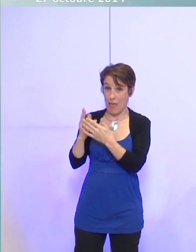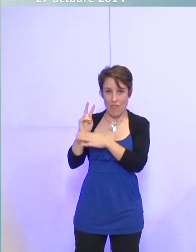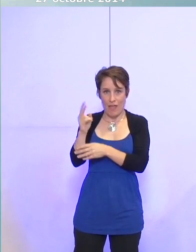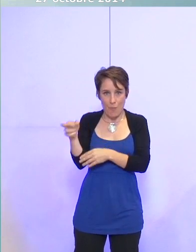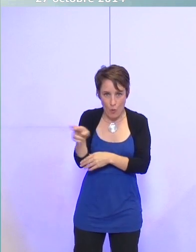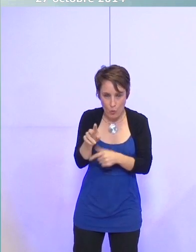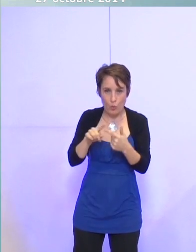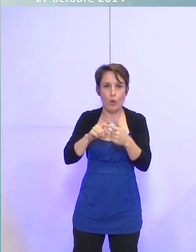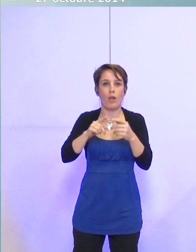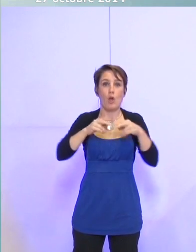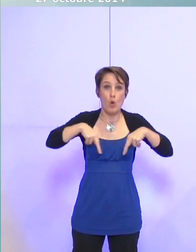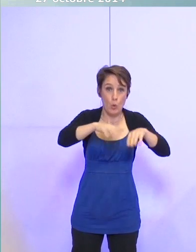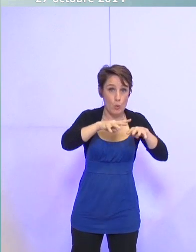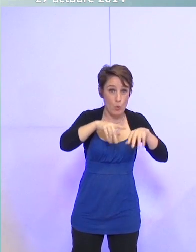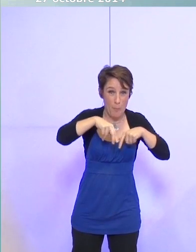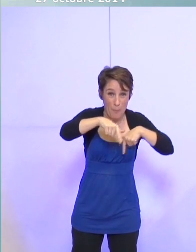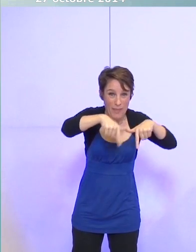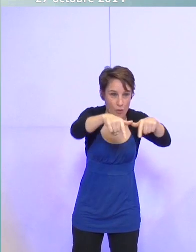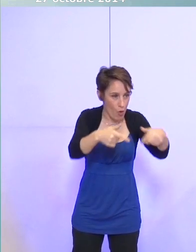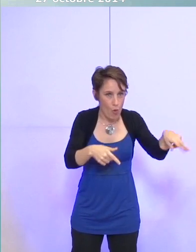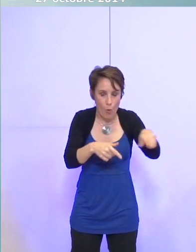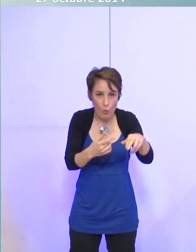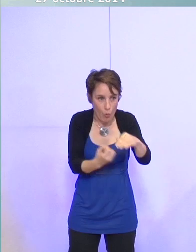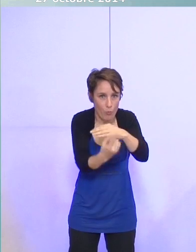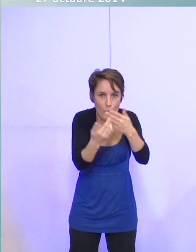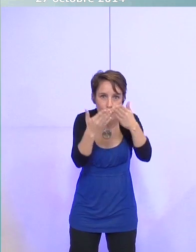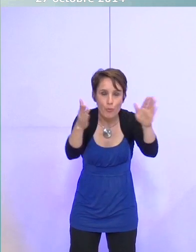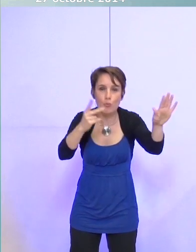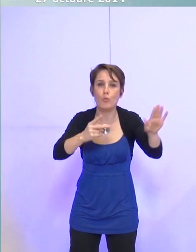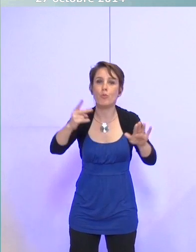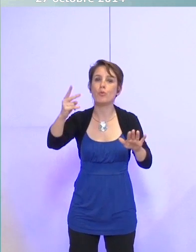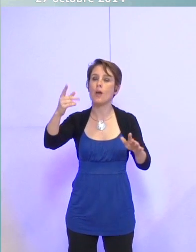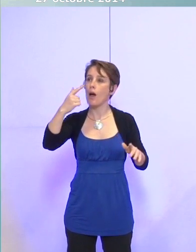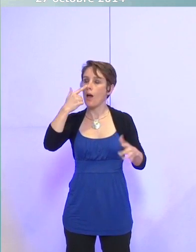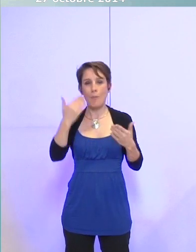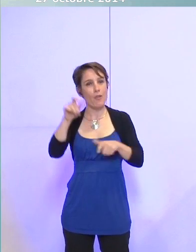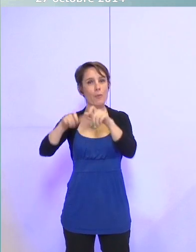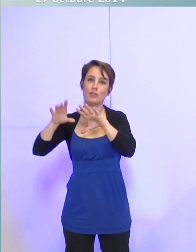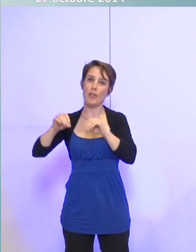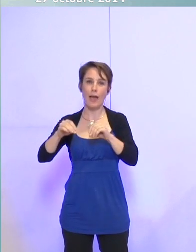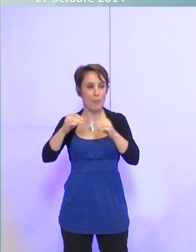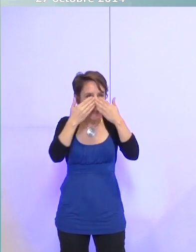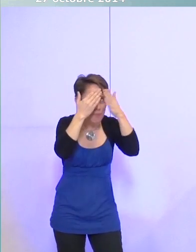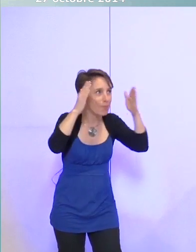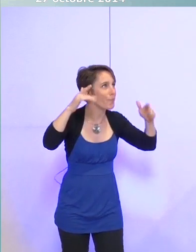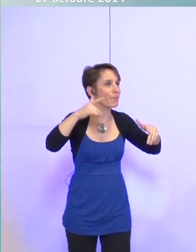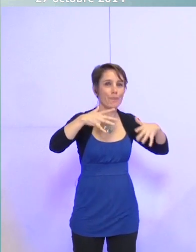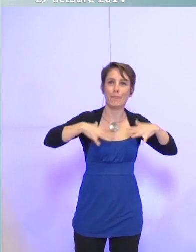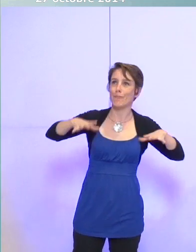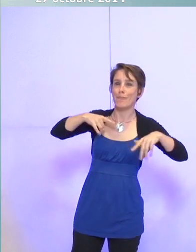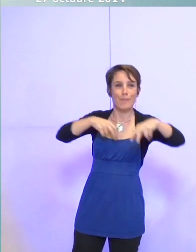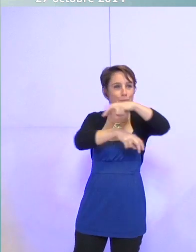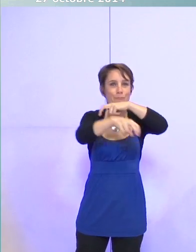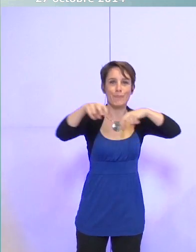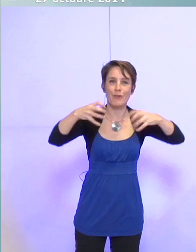piétons, avec les pistes cyclables, la ville s'est ouverte à ses habitants. Aujourd'hui, nous vous proposons de franchir une